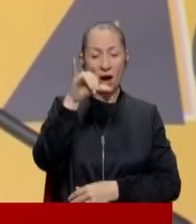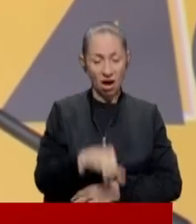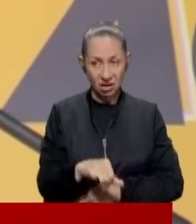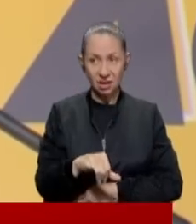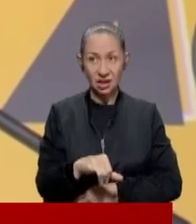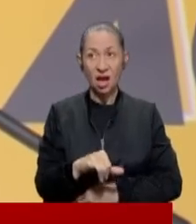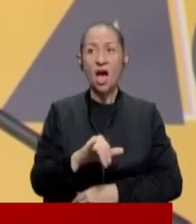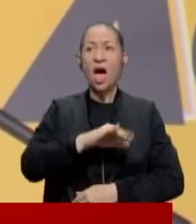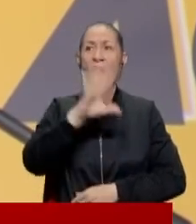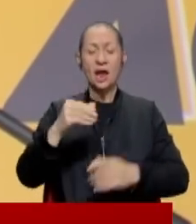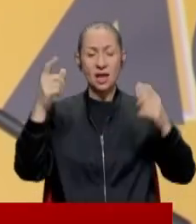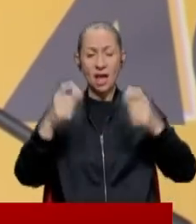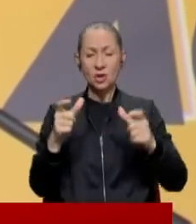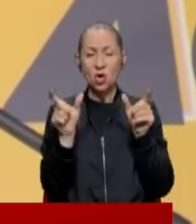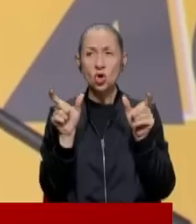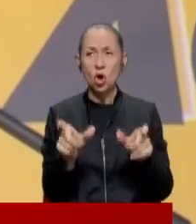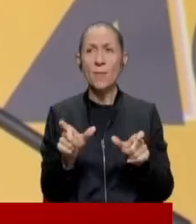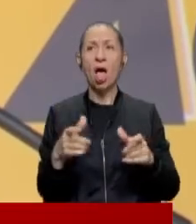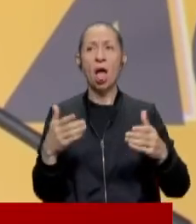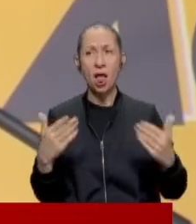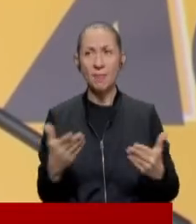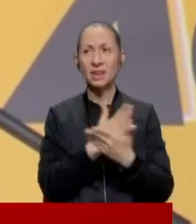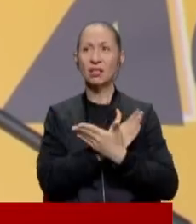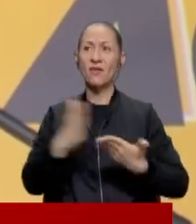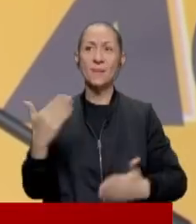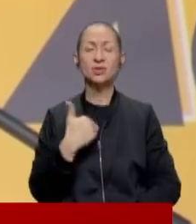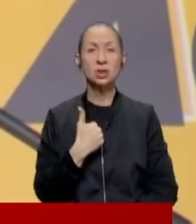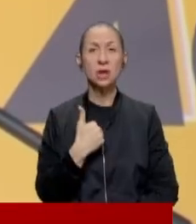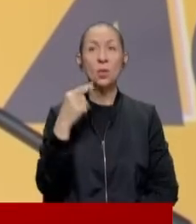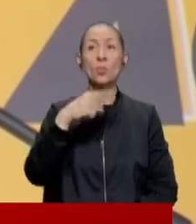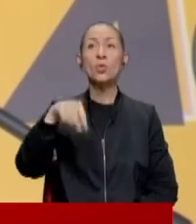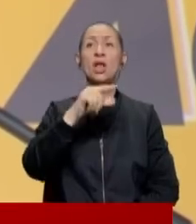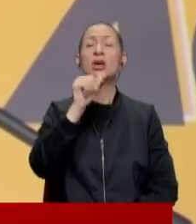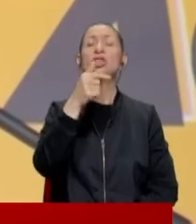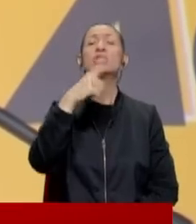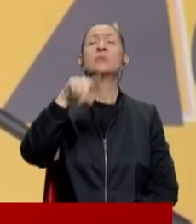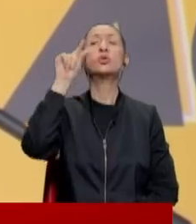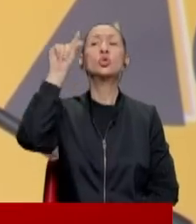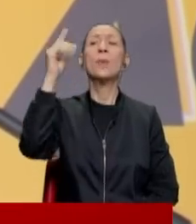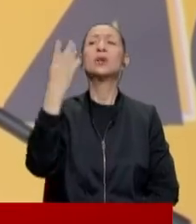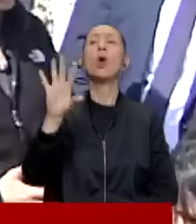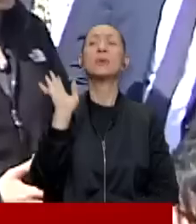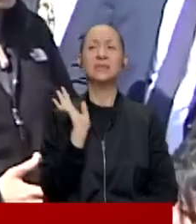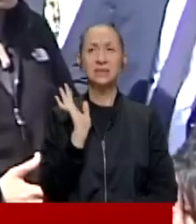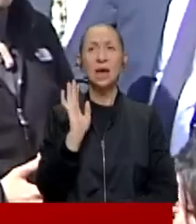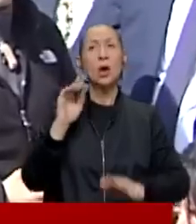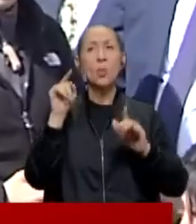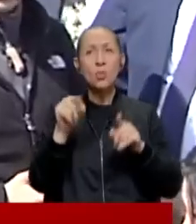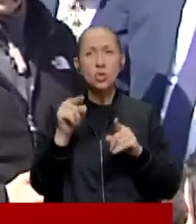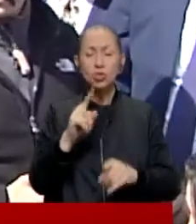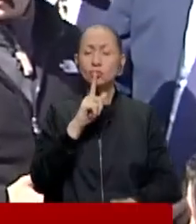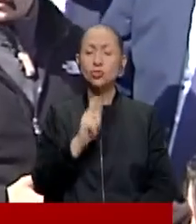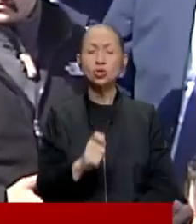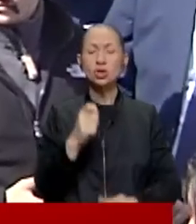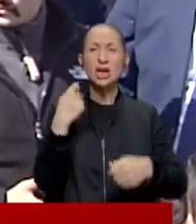haklarını her ortamda korumaya Elbette devam edeceğiz bundan hiç kimsenin şüphesi olmasın bunun